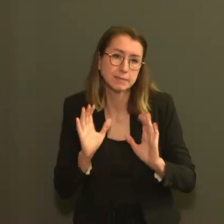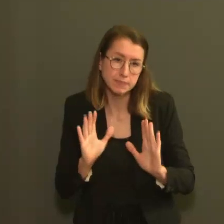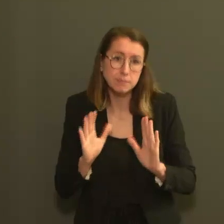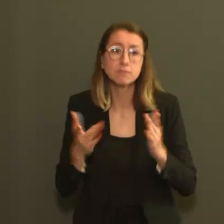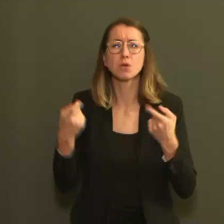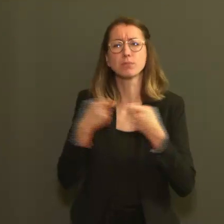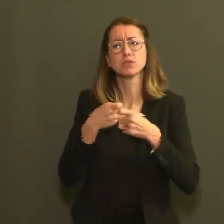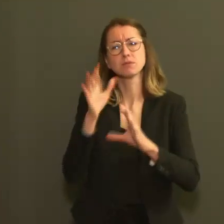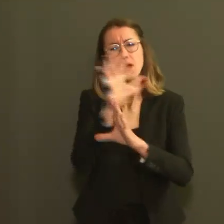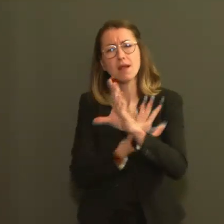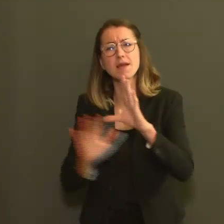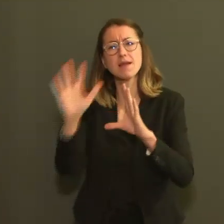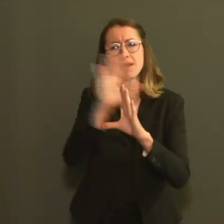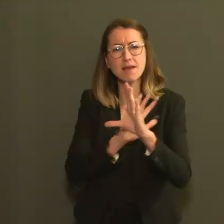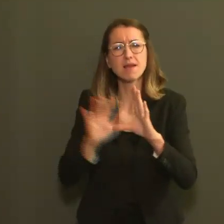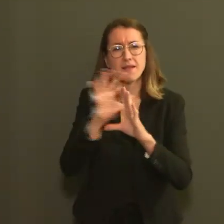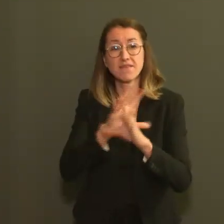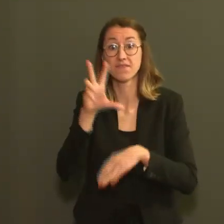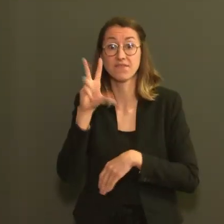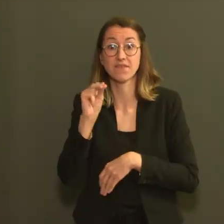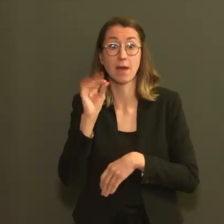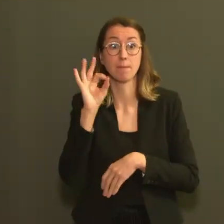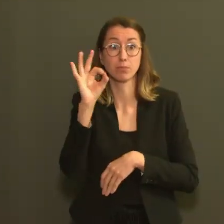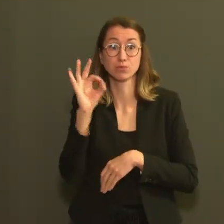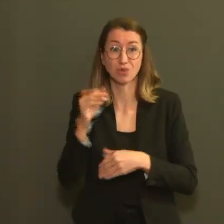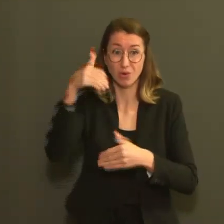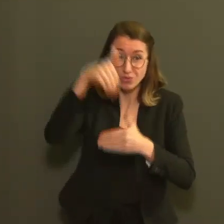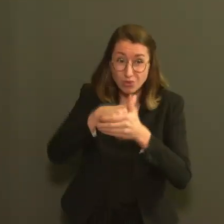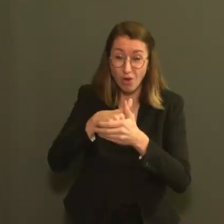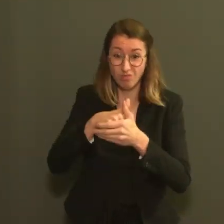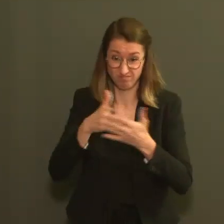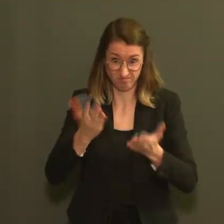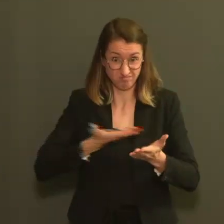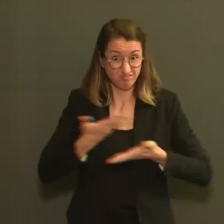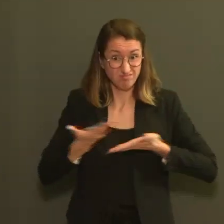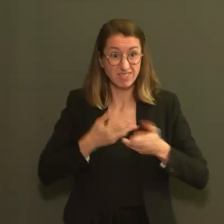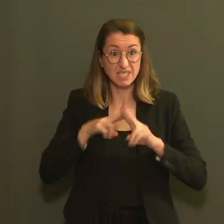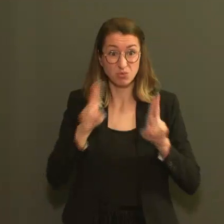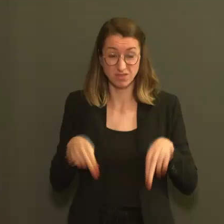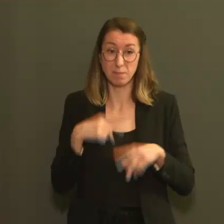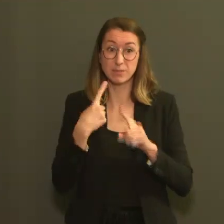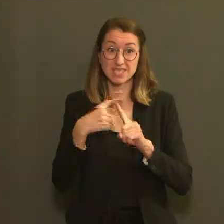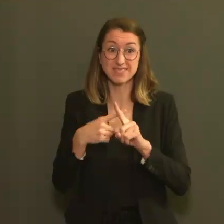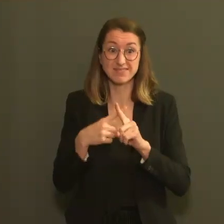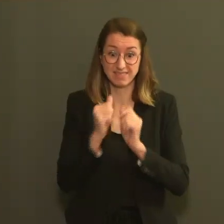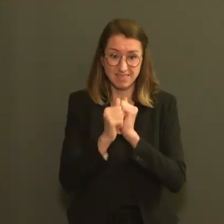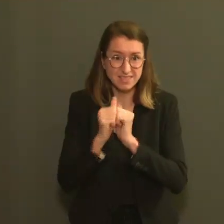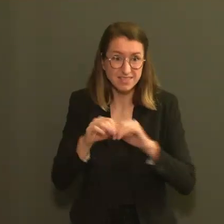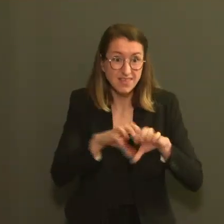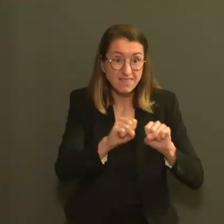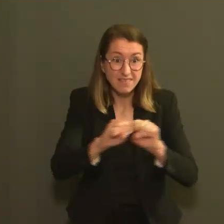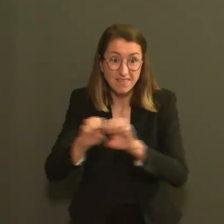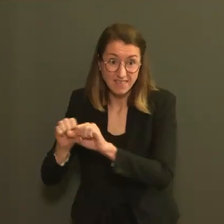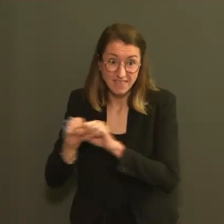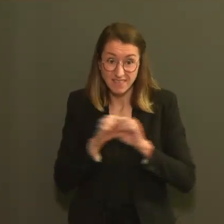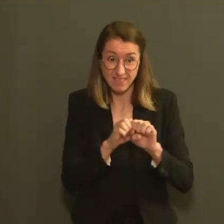un test sur 5, un test sur 5, 20% des tests pratiqués à Bruxelles est